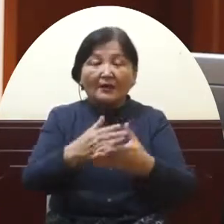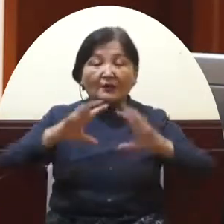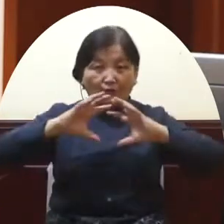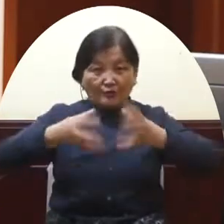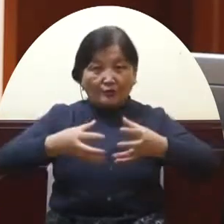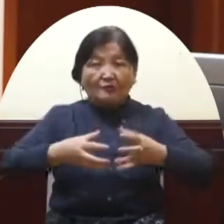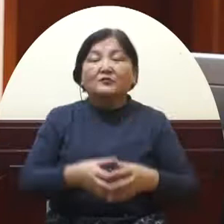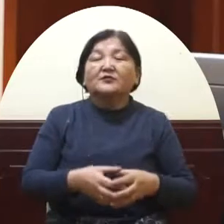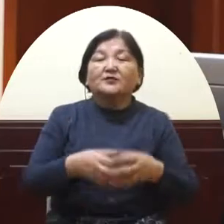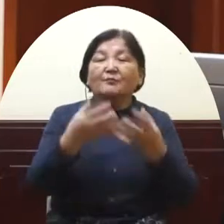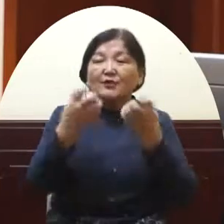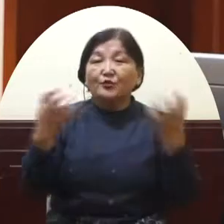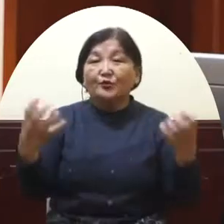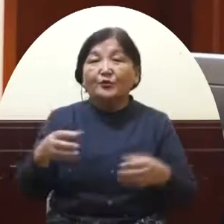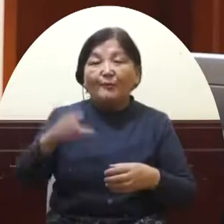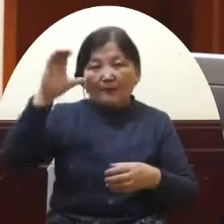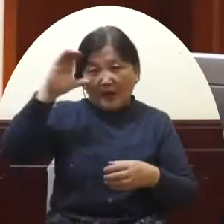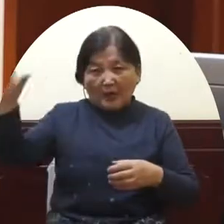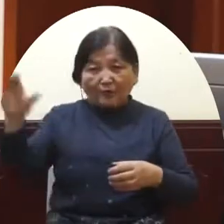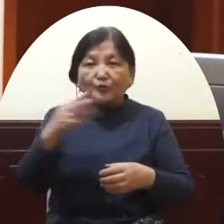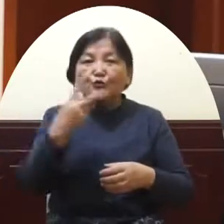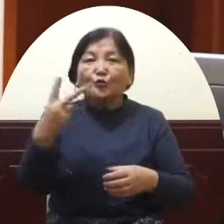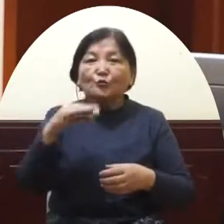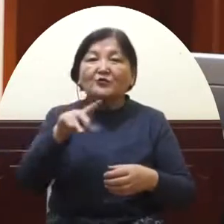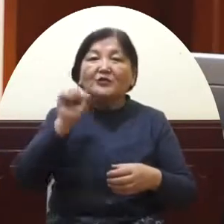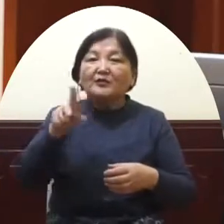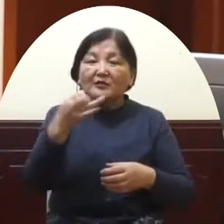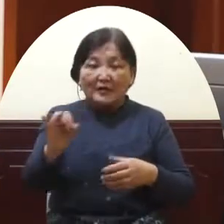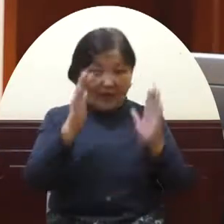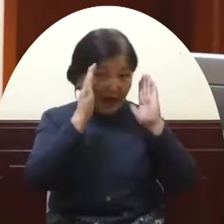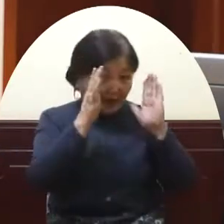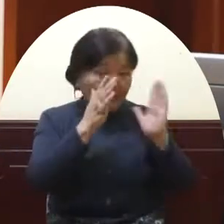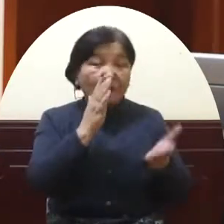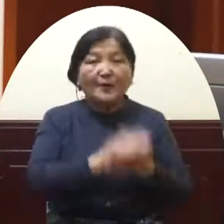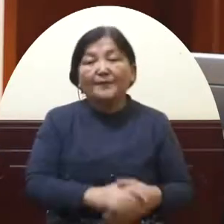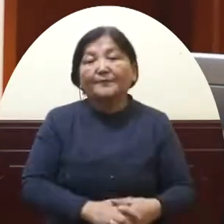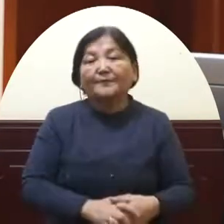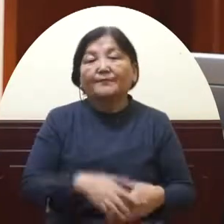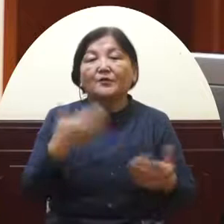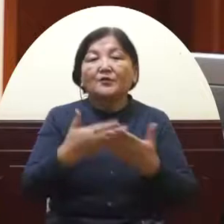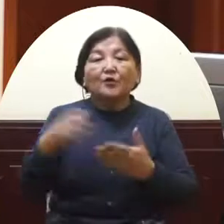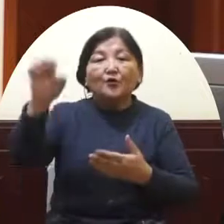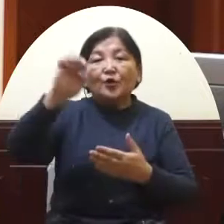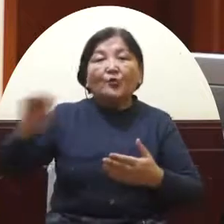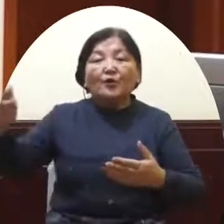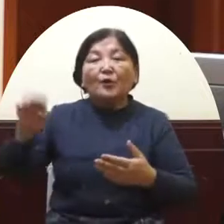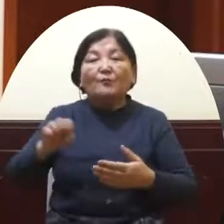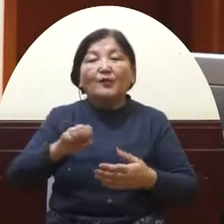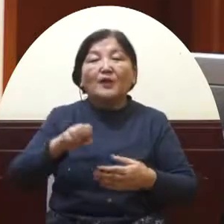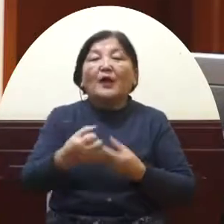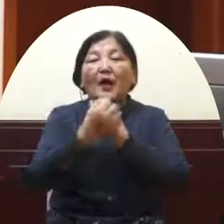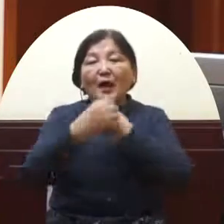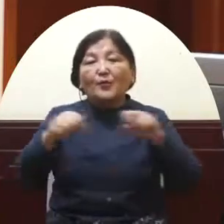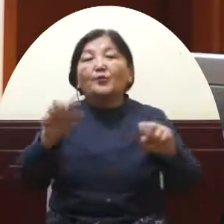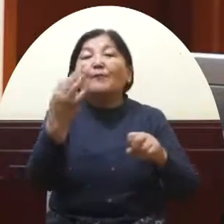одоо 2012 онд Монгол улс 57 дахь гишүүнээр хэлсэн иргэний Европын аюулгүй байдал хамтын ажиллагааны